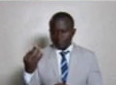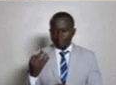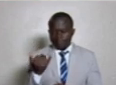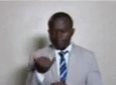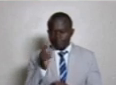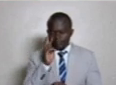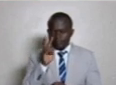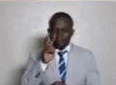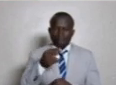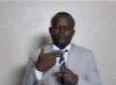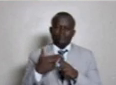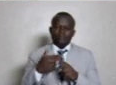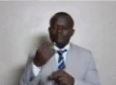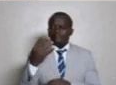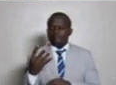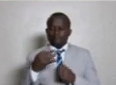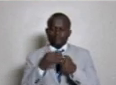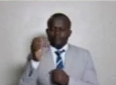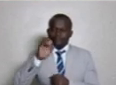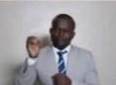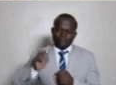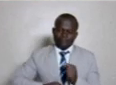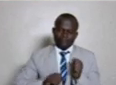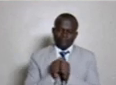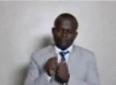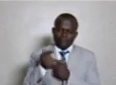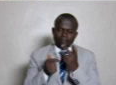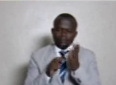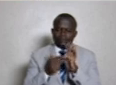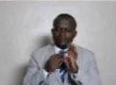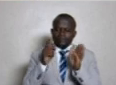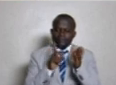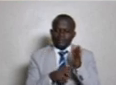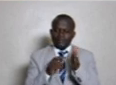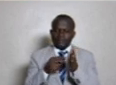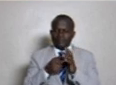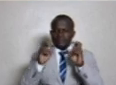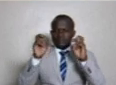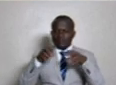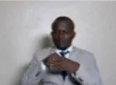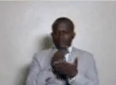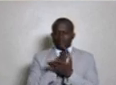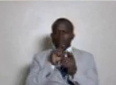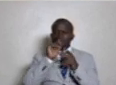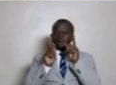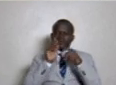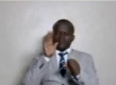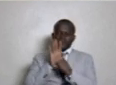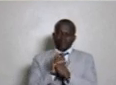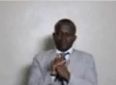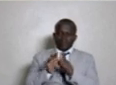usanga mu by'ukuri ari bagera kuri 48%. Ibyo rero bivuze iki? Bivuze ko mu by'ukuri ntabwo abantu benshi